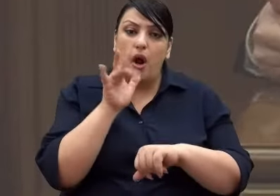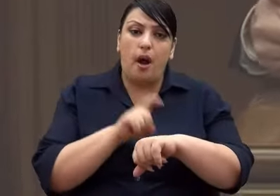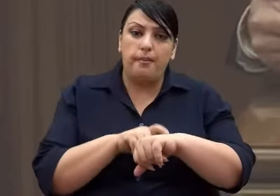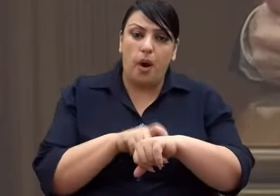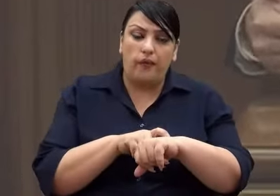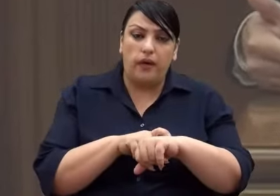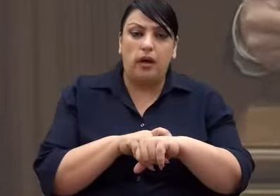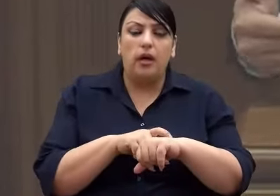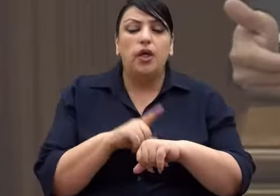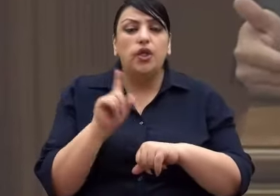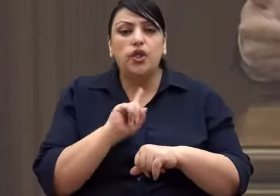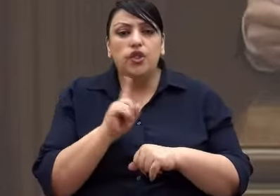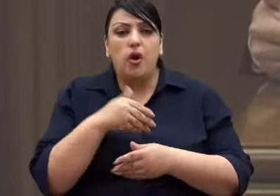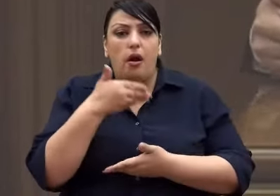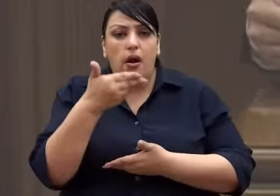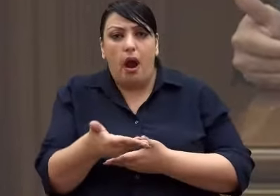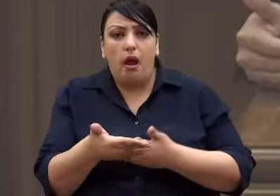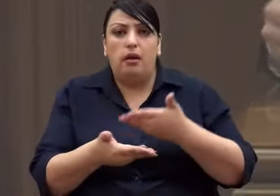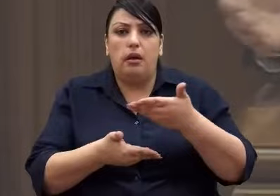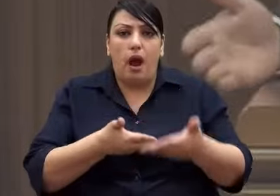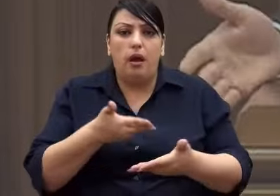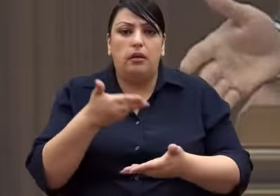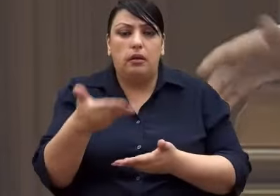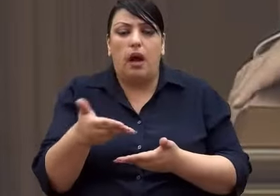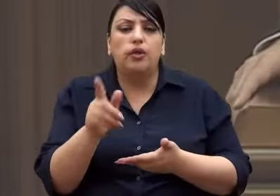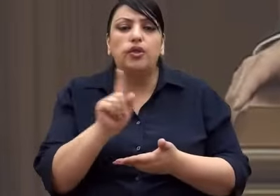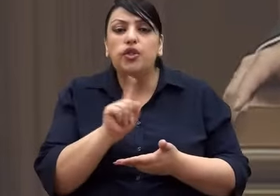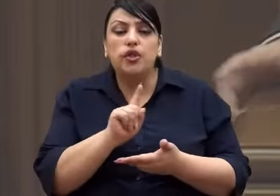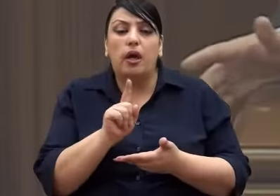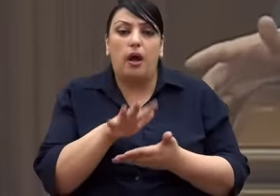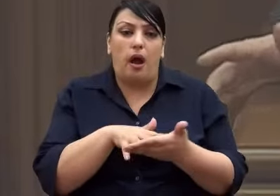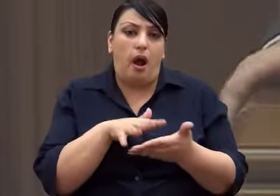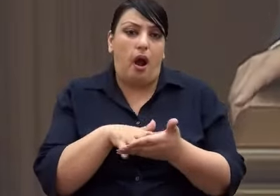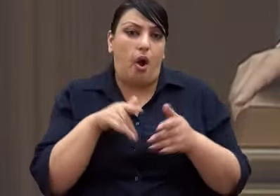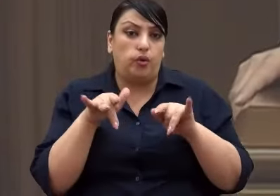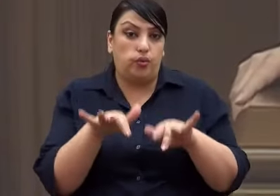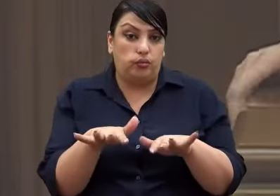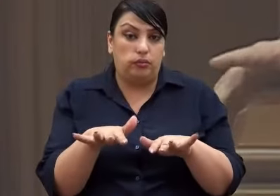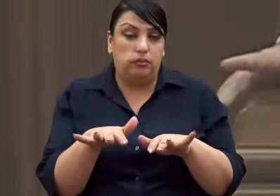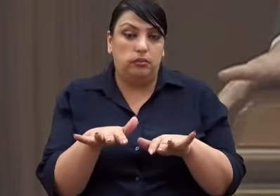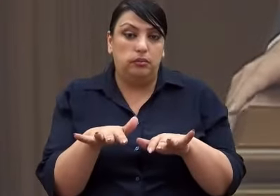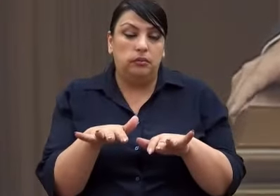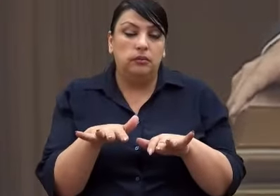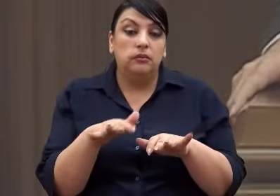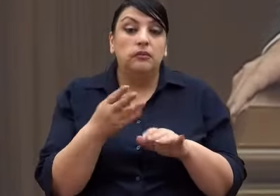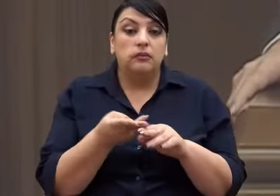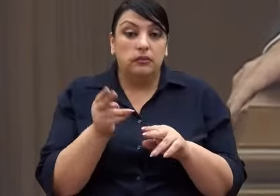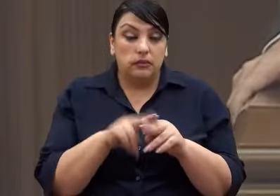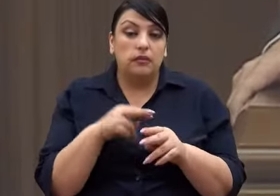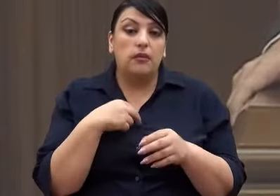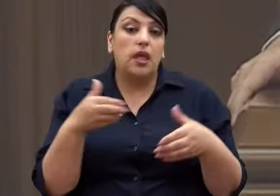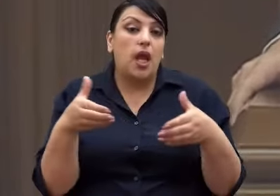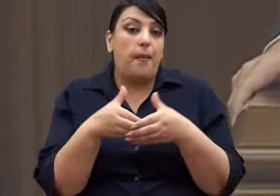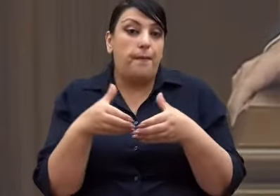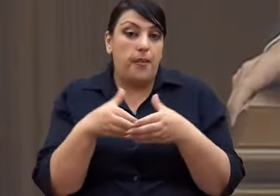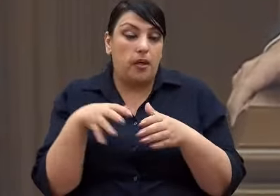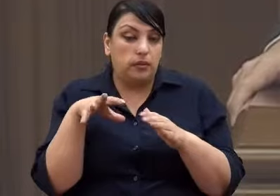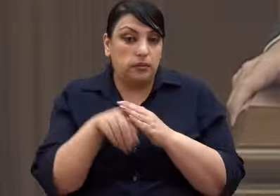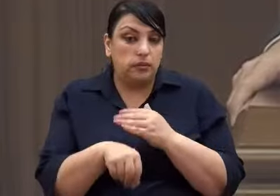որ քայլը, որ քայլից հետո ենք դա անում։ Սա էլ շատ, գիտեք, մեր խմբակցությունում էլ և